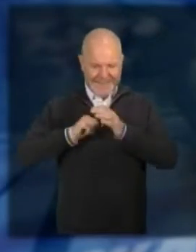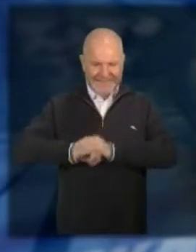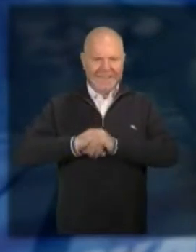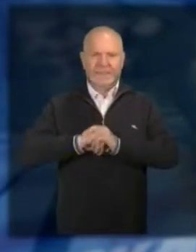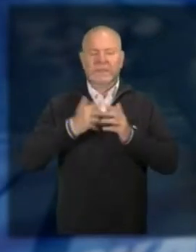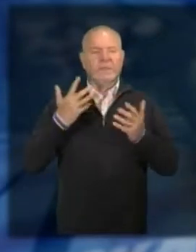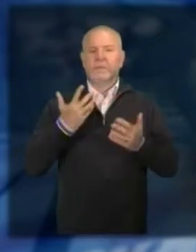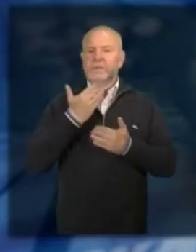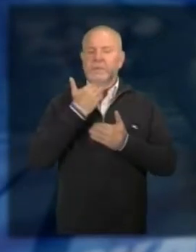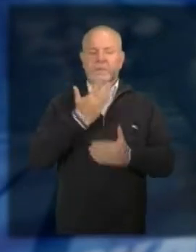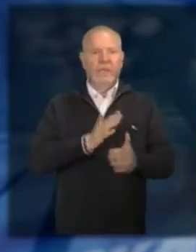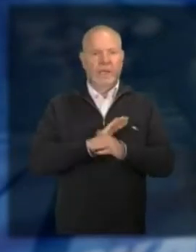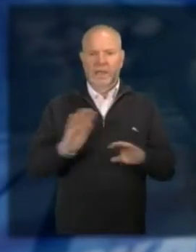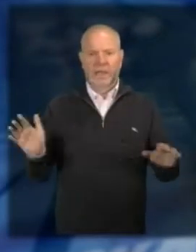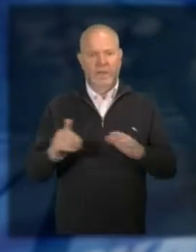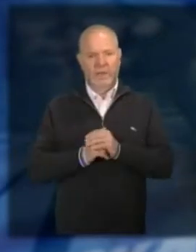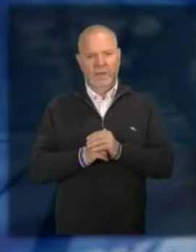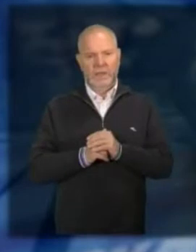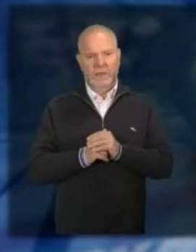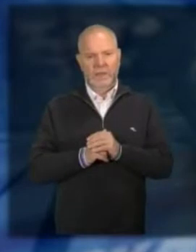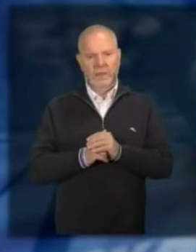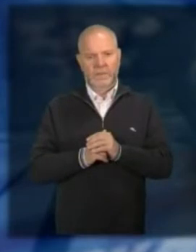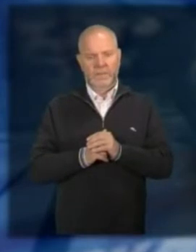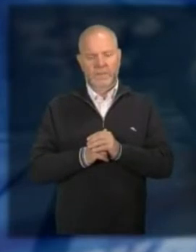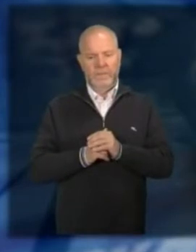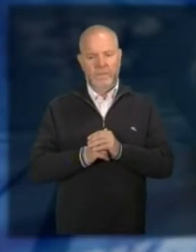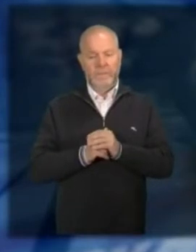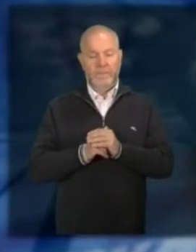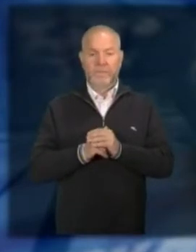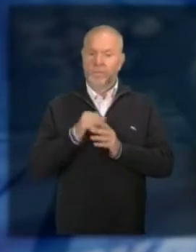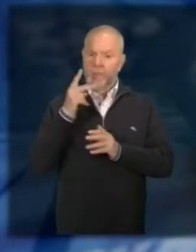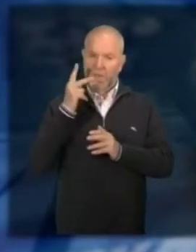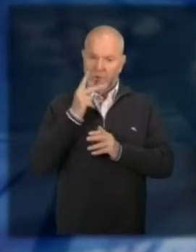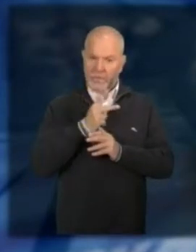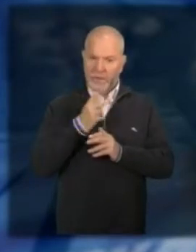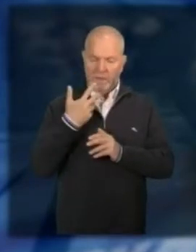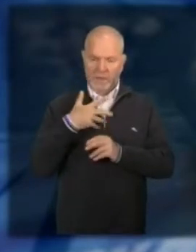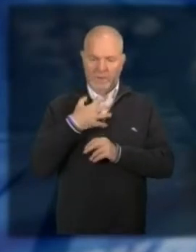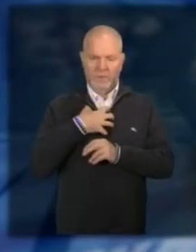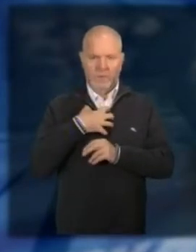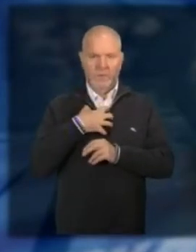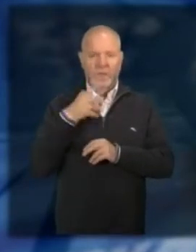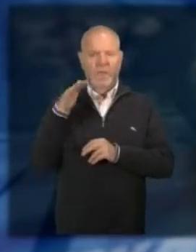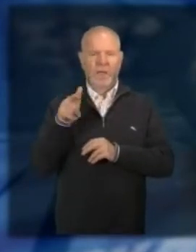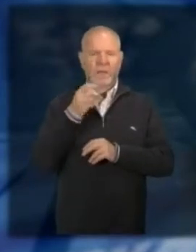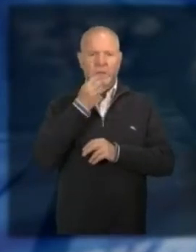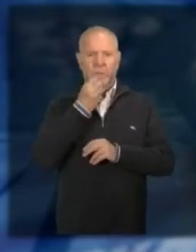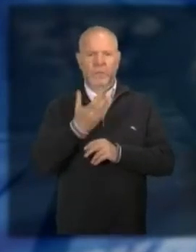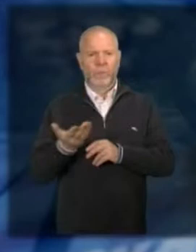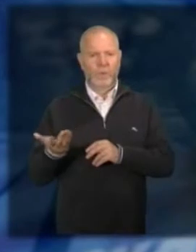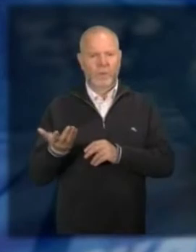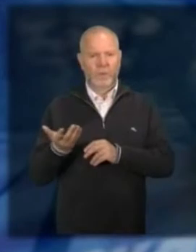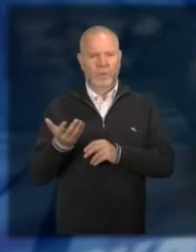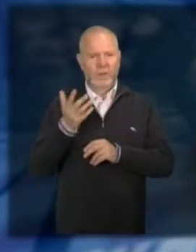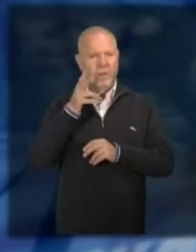del 118 di salvarle la vita. Per Samantha non c'era più nulla da fare. E ha lasciato un grande vuoto. Una ragazza buona, la ricorda la